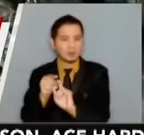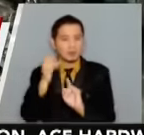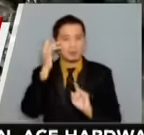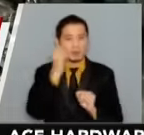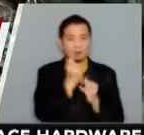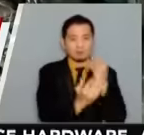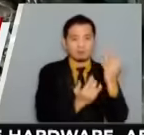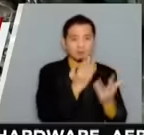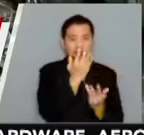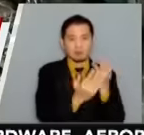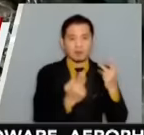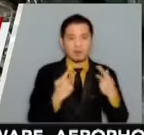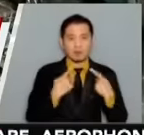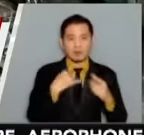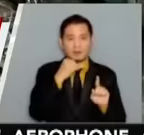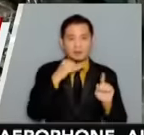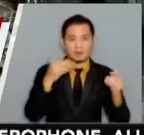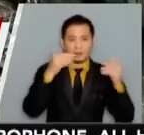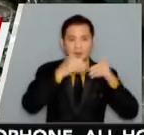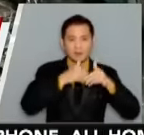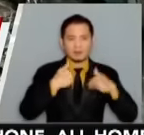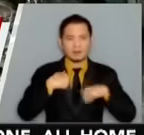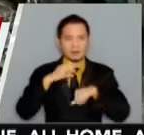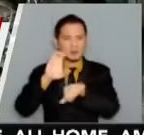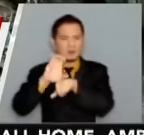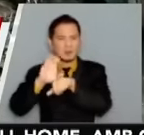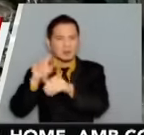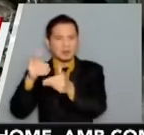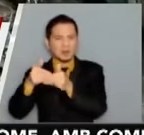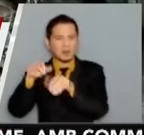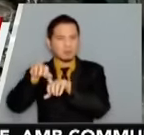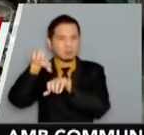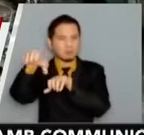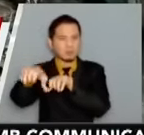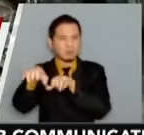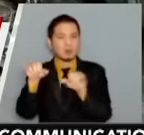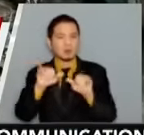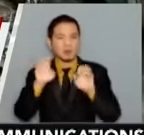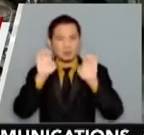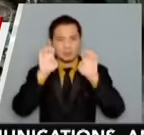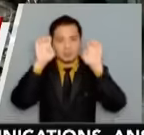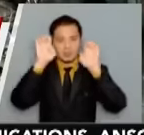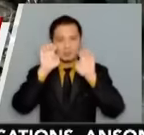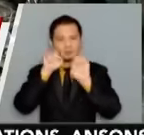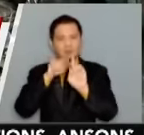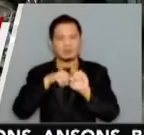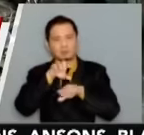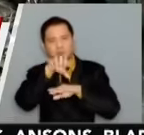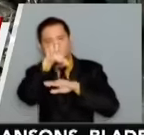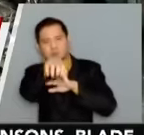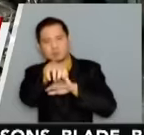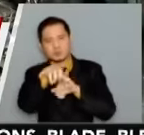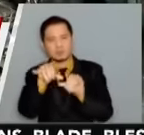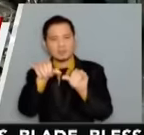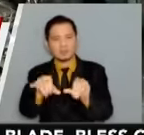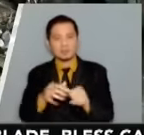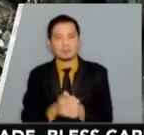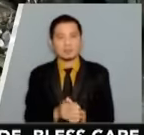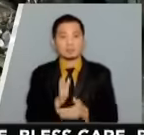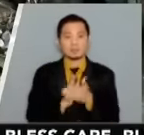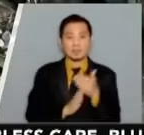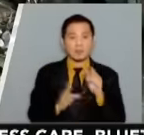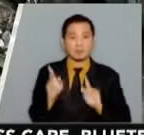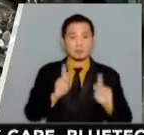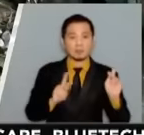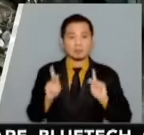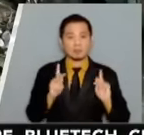seminaryo at mayroon din naman dun sa covered court ng isang eskwelahan. Pero may mga pamilya na dito na nagpalipas na magdamag sa labas ng residential area at